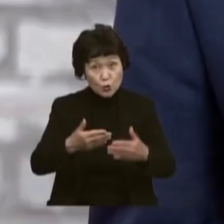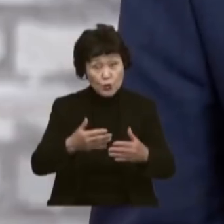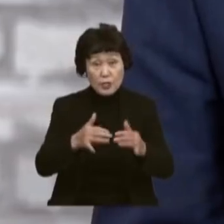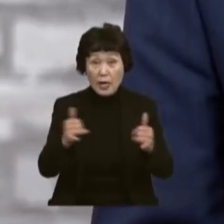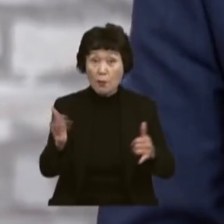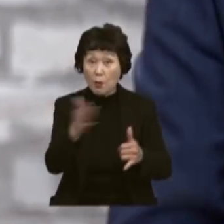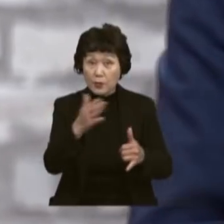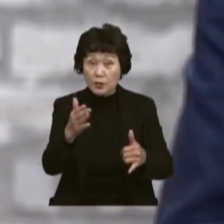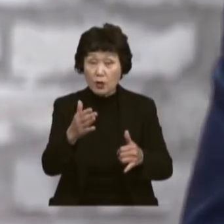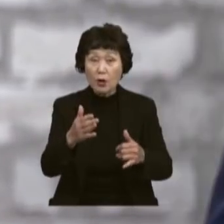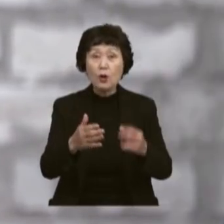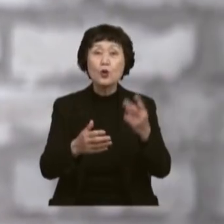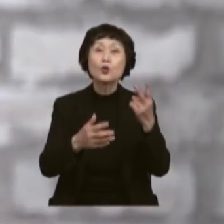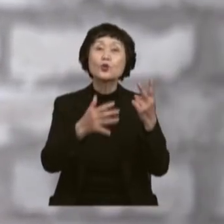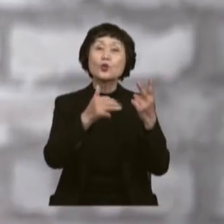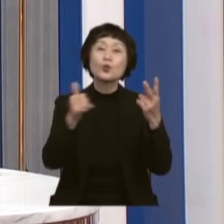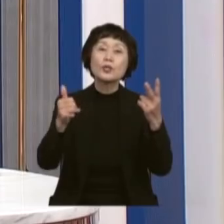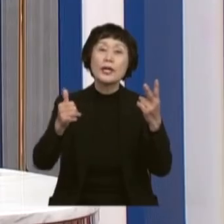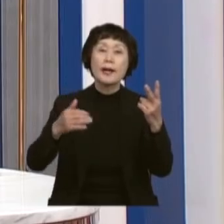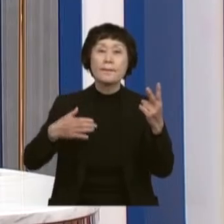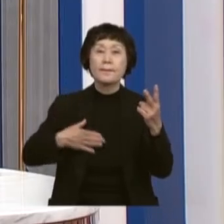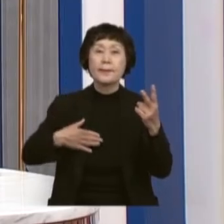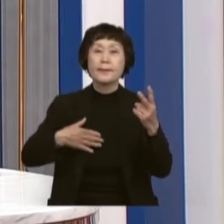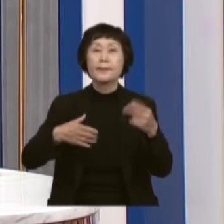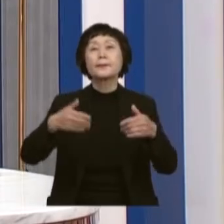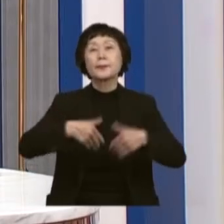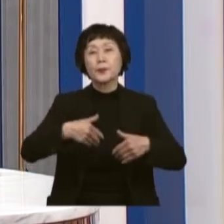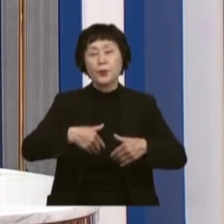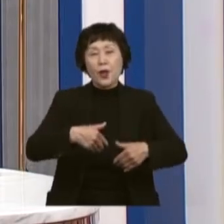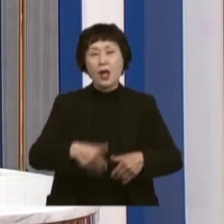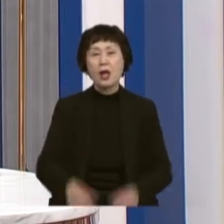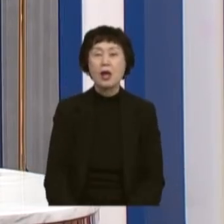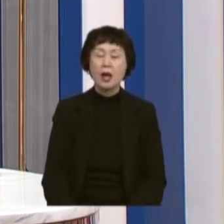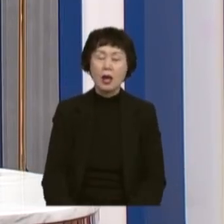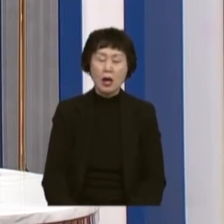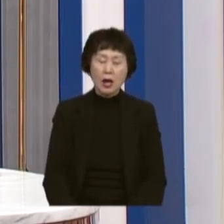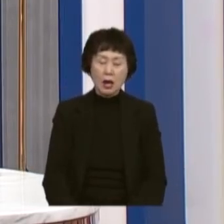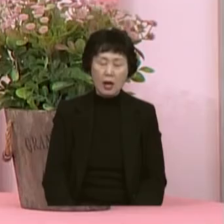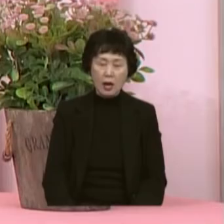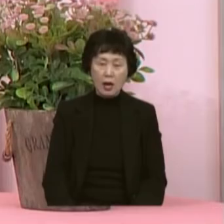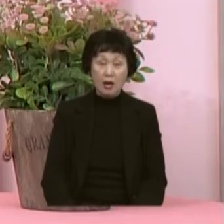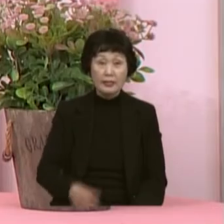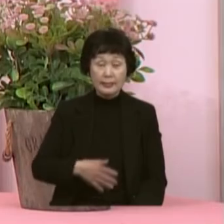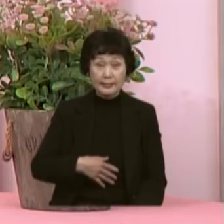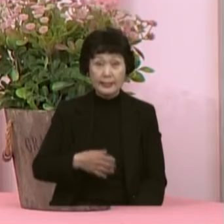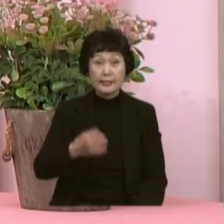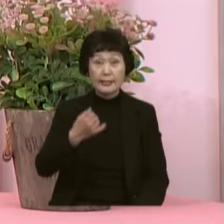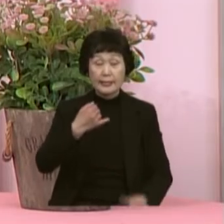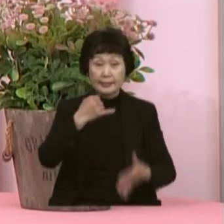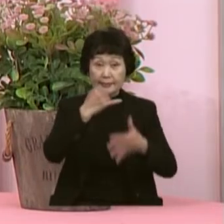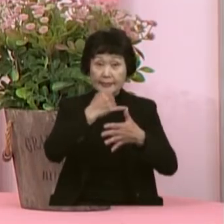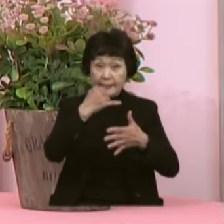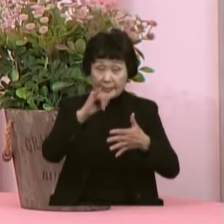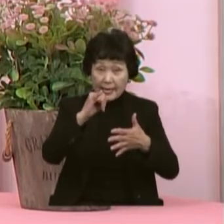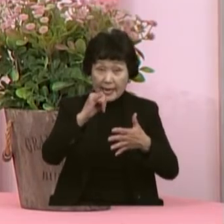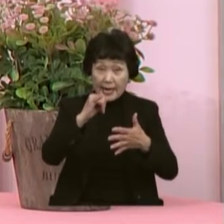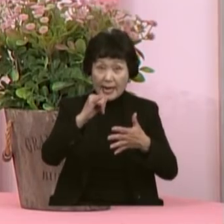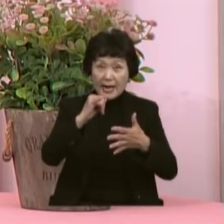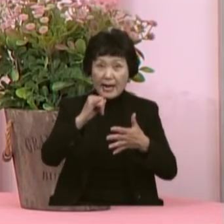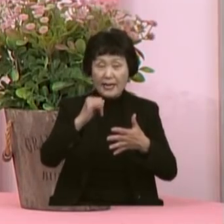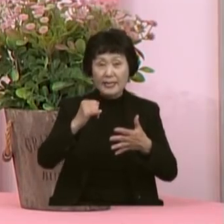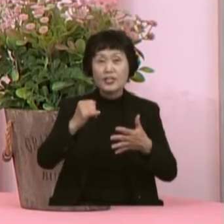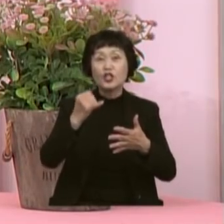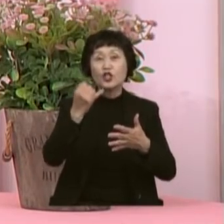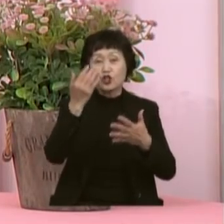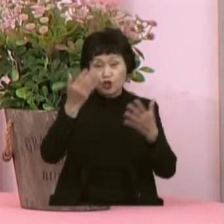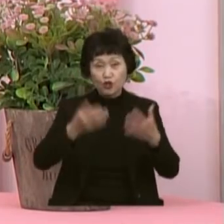거예요. 그래서 줄리아드에서 15년 동안 바이올린했던 큰딸이 저한테 작은 쪽 간을 잘라주고 그리고